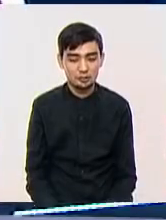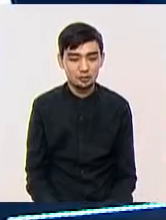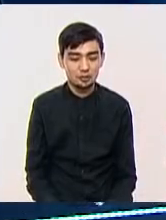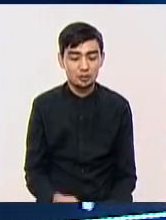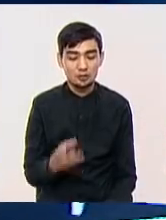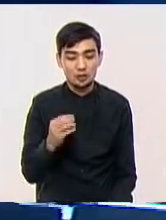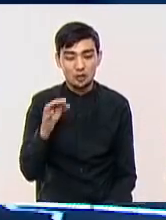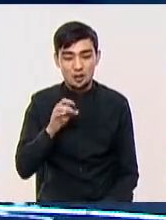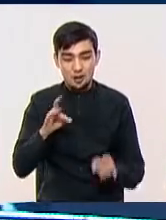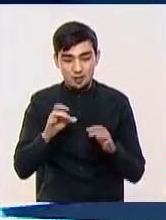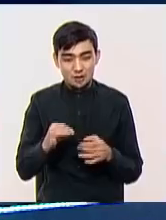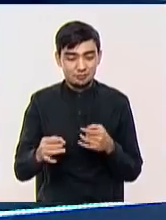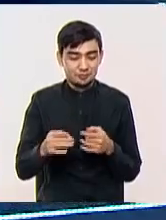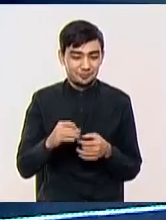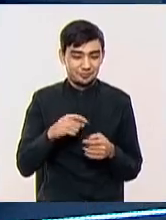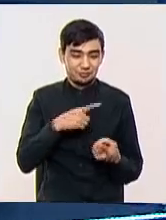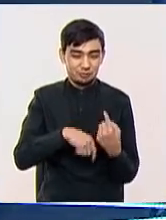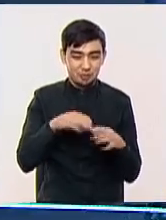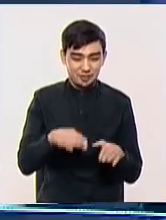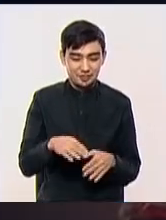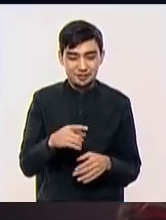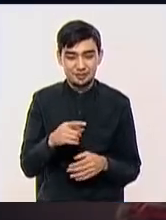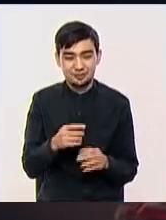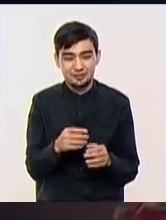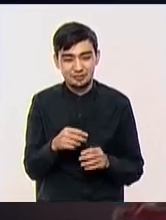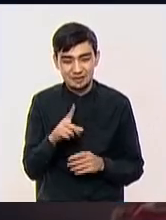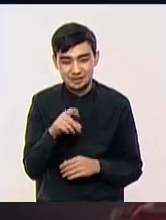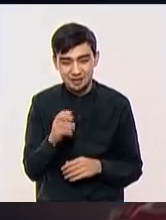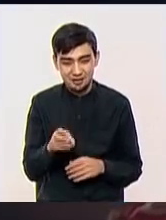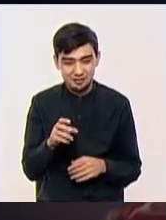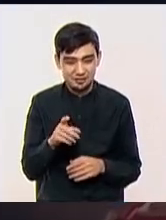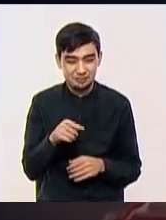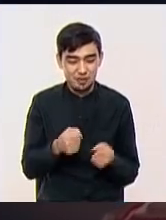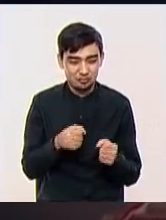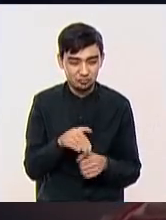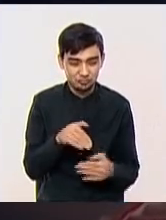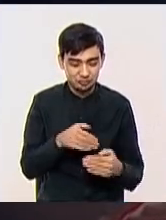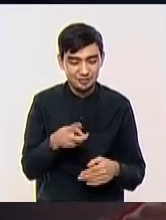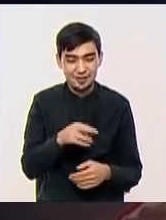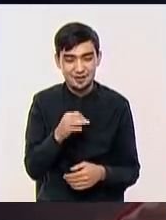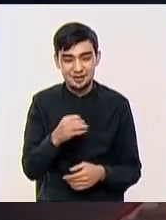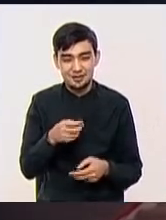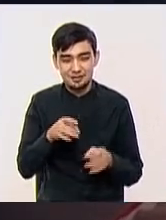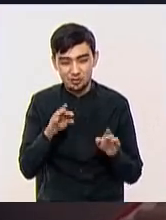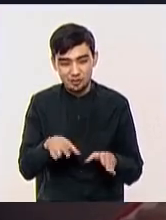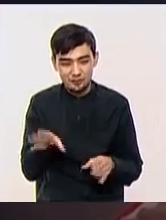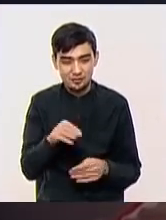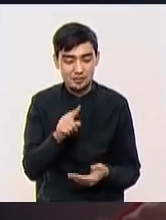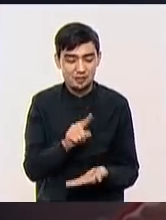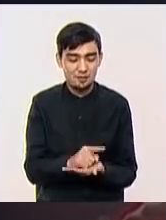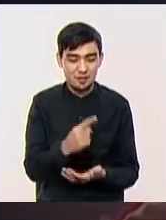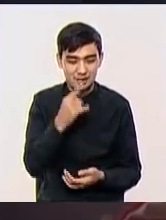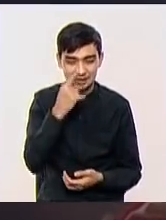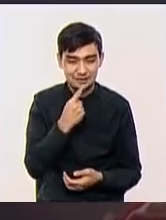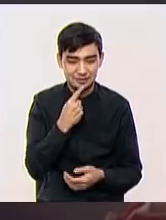Бұдан былай жарнамалар, кәсіп нысандарындағы мәтіндер, жол белгілері тіпті мейрамхана, дәмханаларда ас мәзіріне дейін тек қазақ тілінде жазу міндеттеледі.